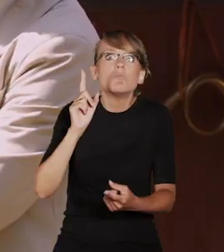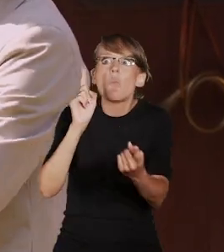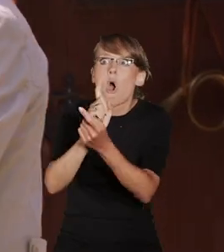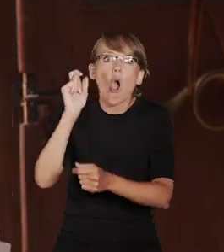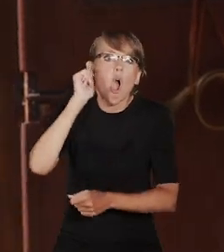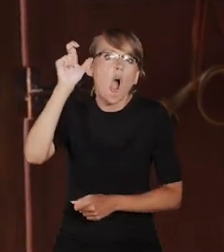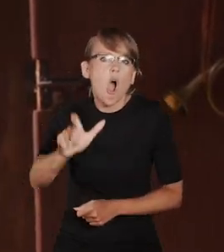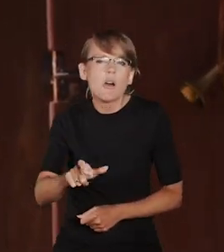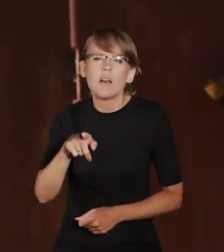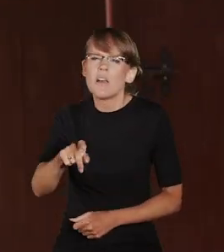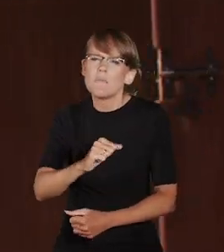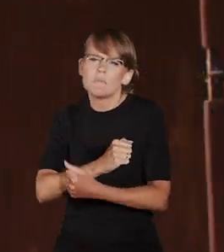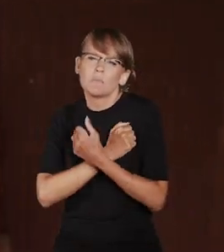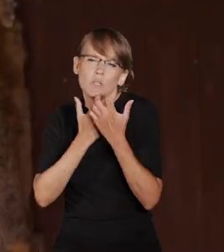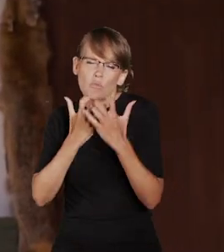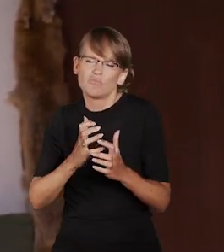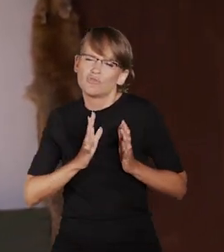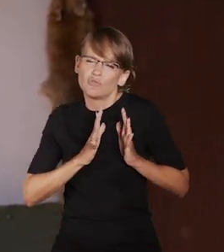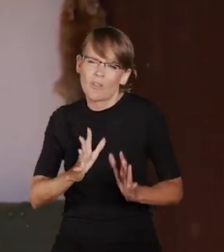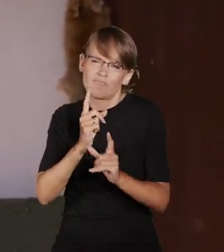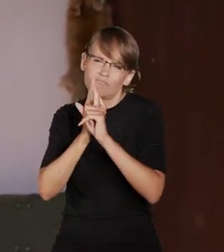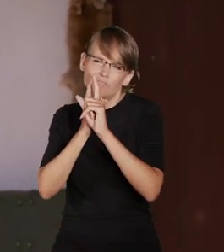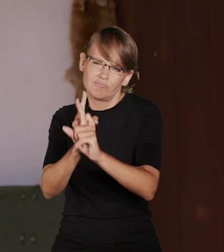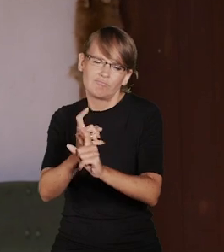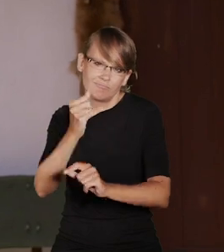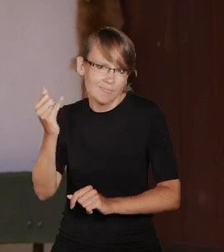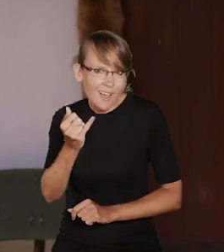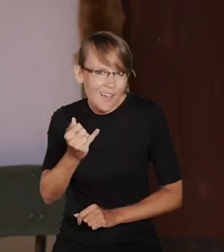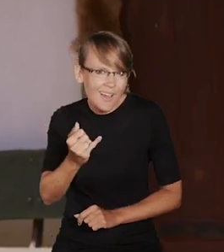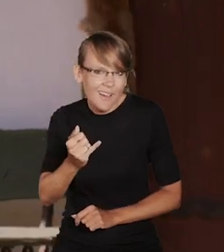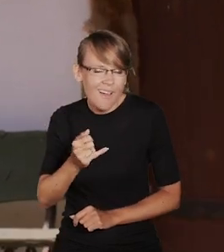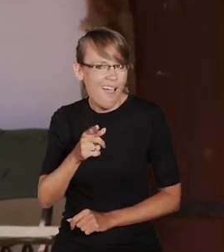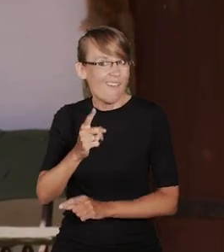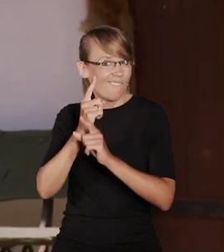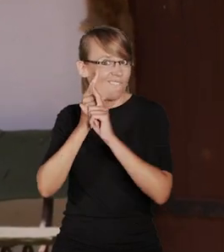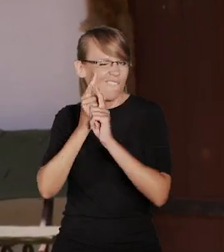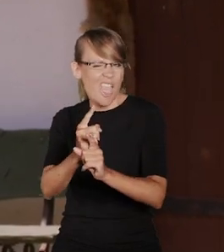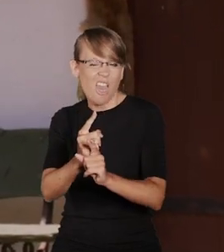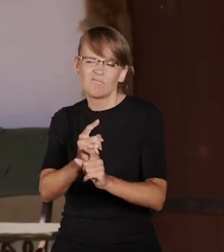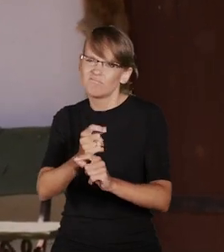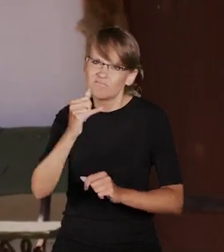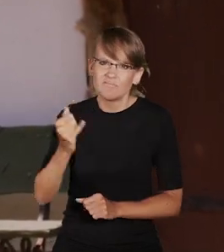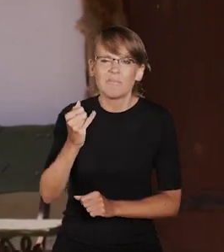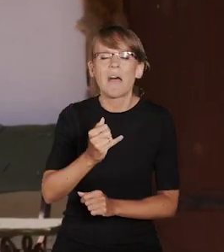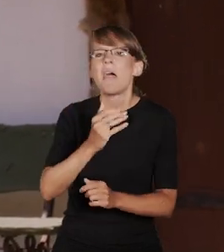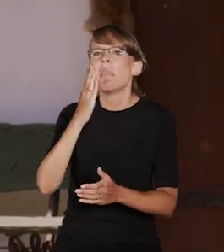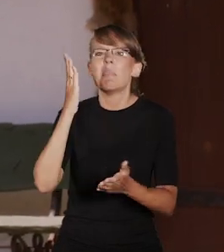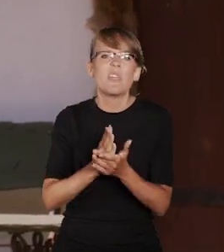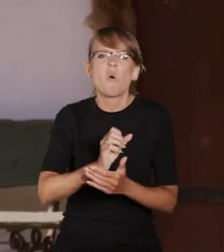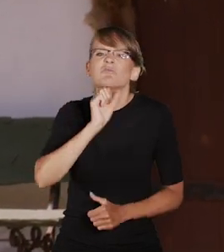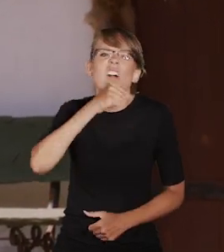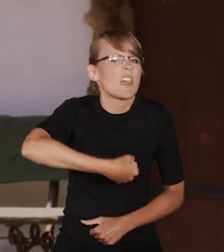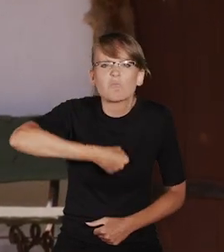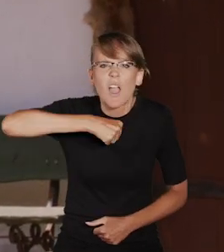mi pani powie. A tak z ręką na sercu. A spotkała pani kiedykolwiek kobietę, która by była w